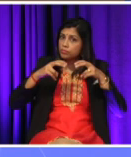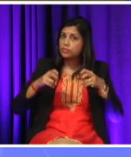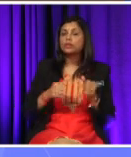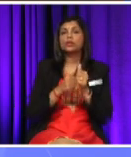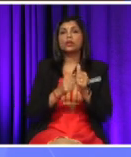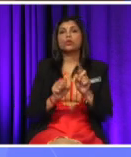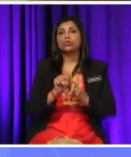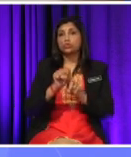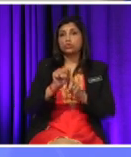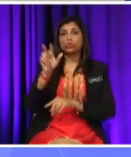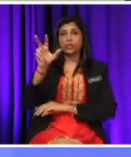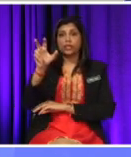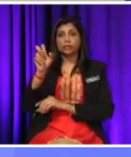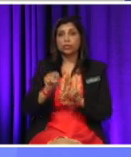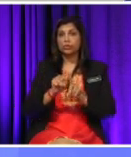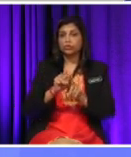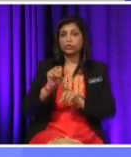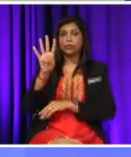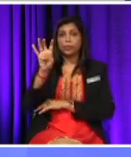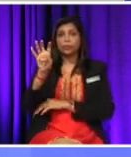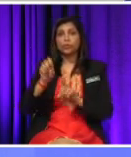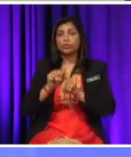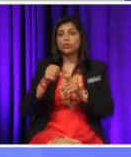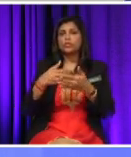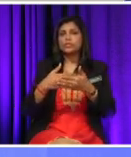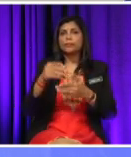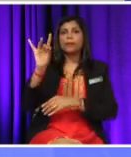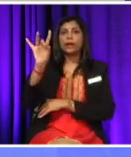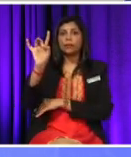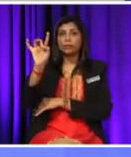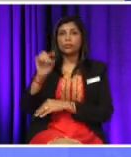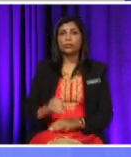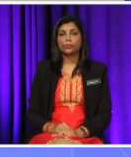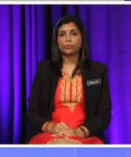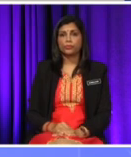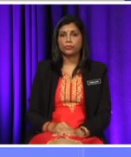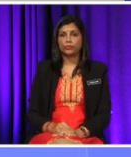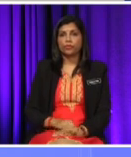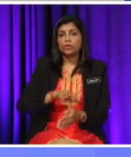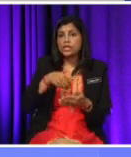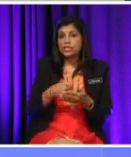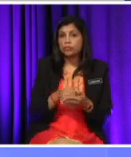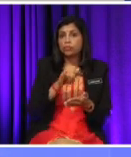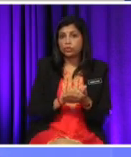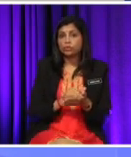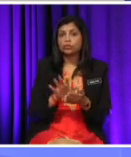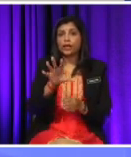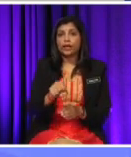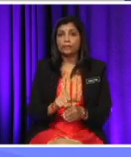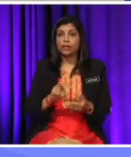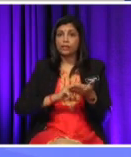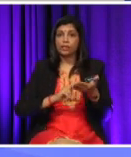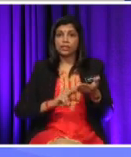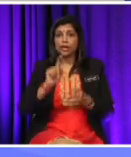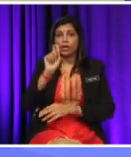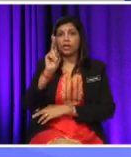termometer 30 derajat Celcius sehingga 80 derajat Celcius kemudian ambil panjang terus udara pada setiap